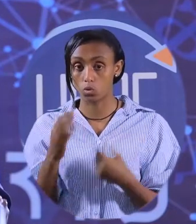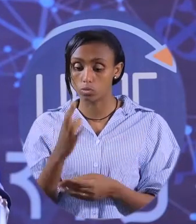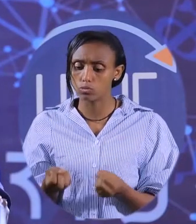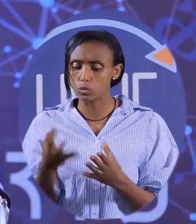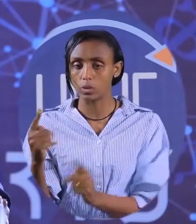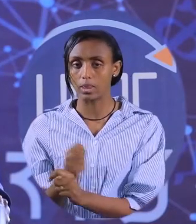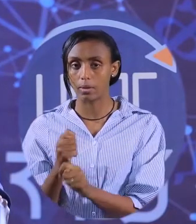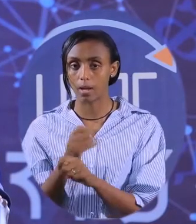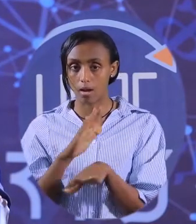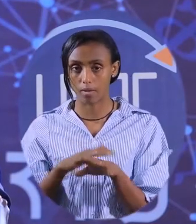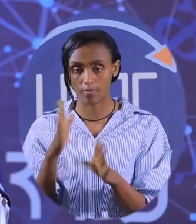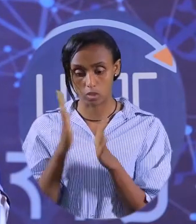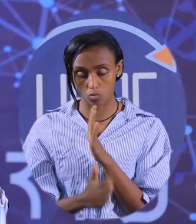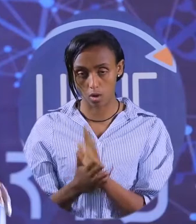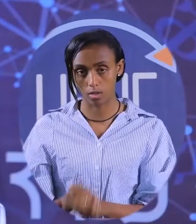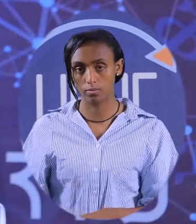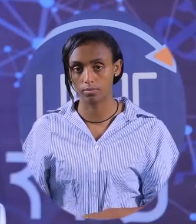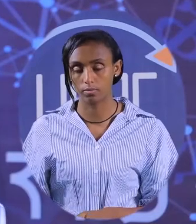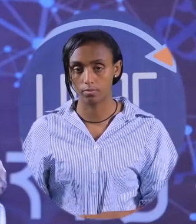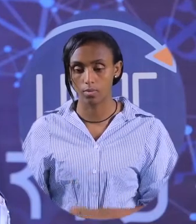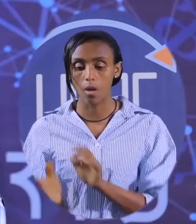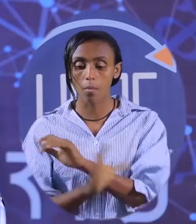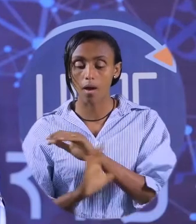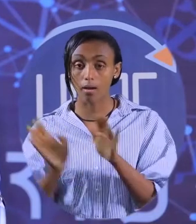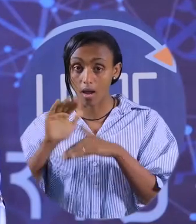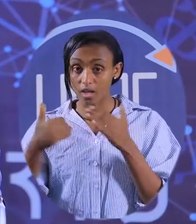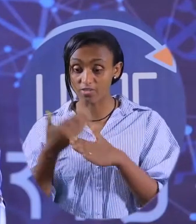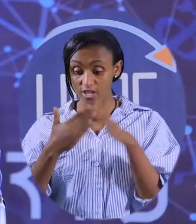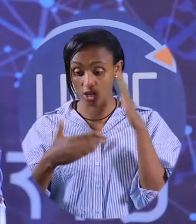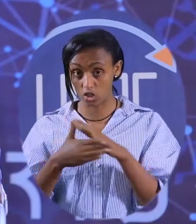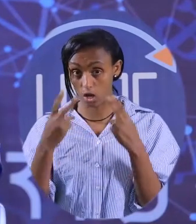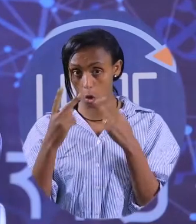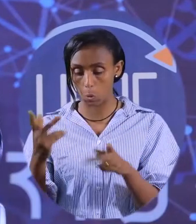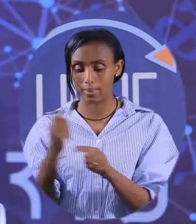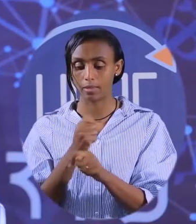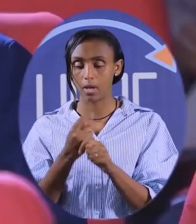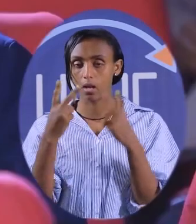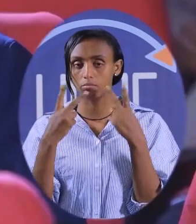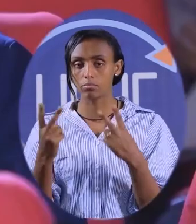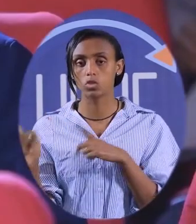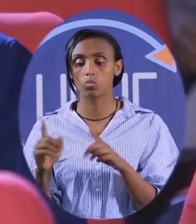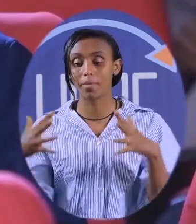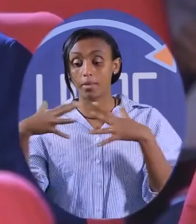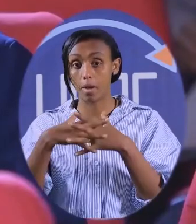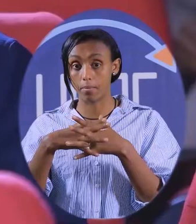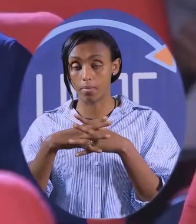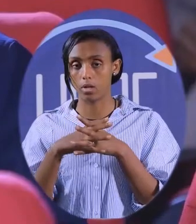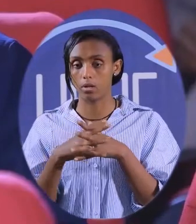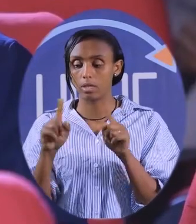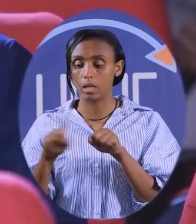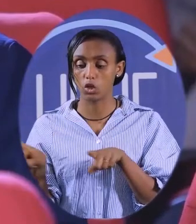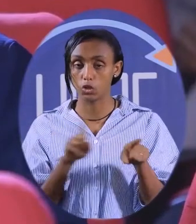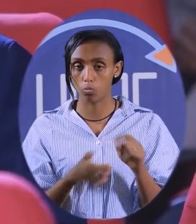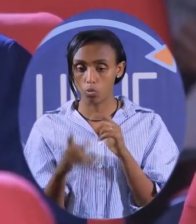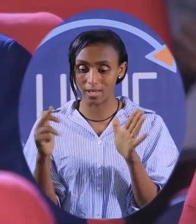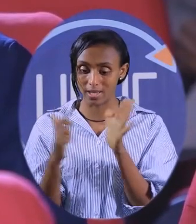ብዙ ትግበራዎችን ፈጽመዋል። በአገር አቀፍ ደረጃ ያለውን ደግሞ ትግበራ በተቀናጀ በተባበረና በተለይ ደግሞ